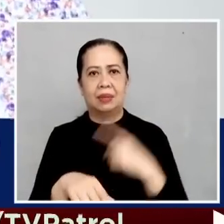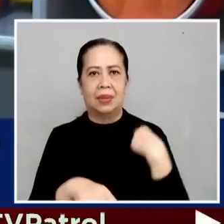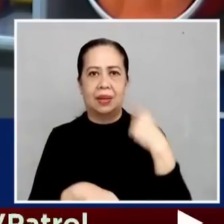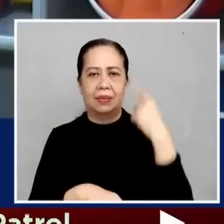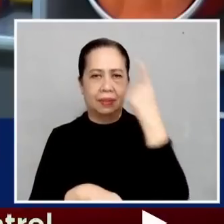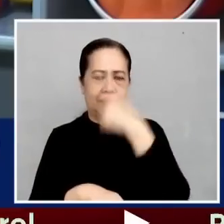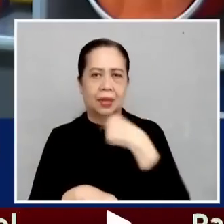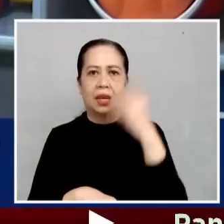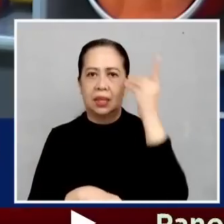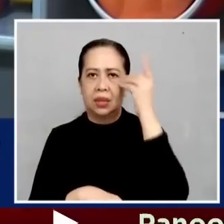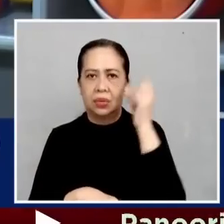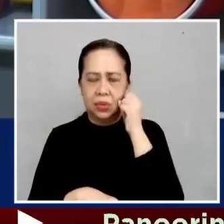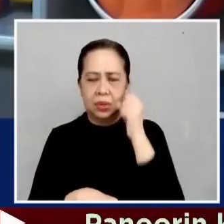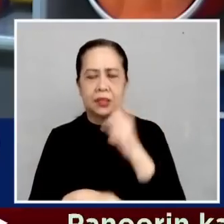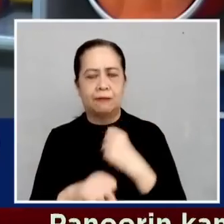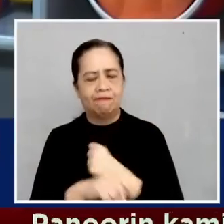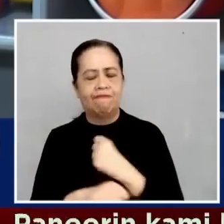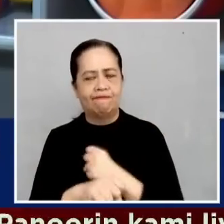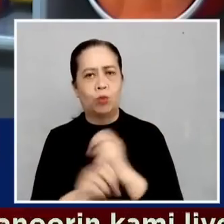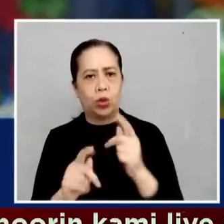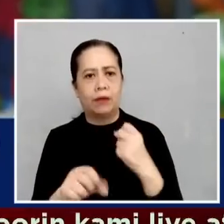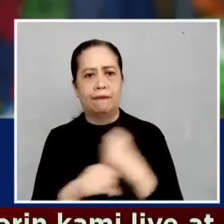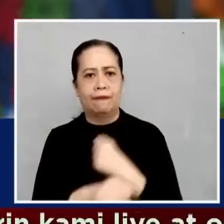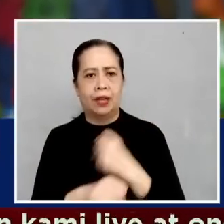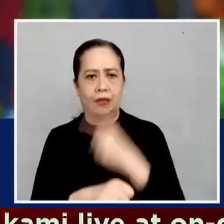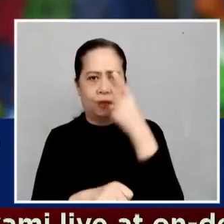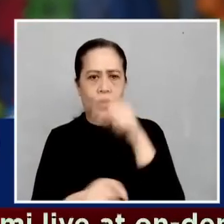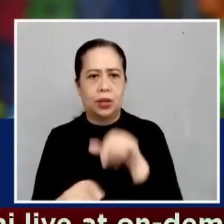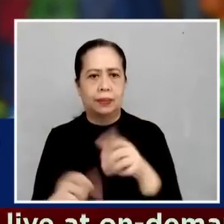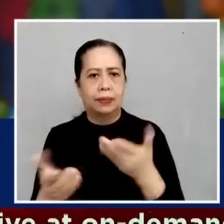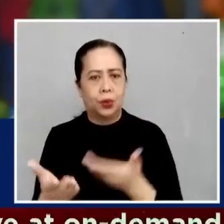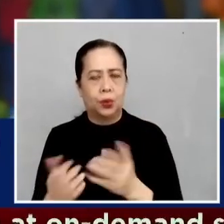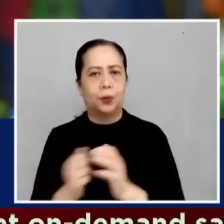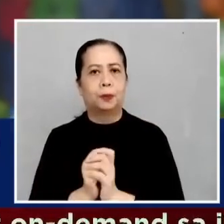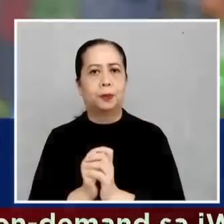namin, lumalaban yung bata, so we have to fight for him too. Ang mga